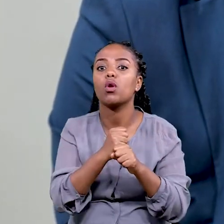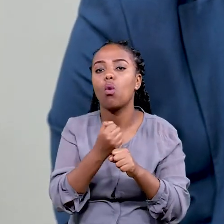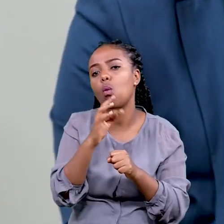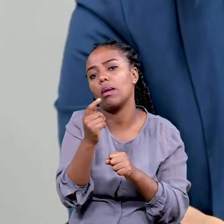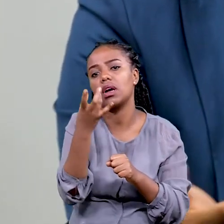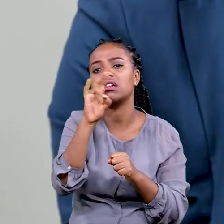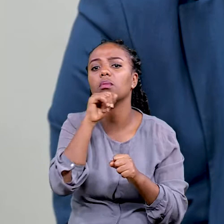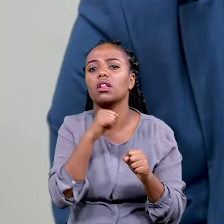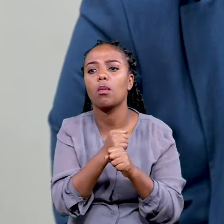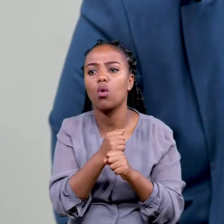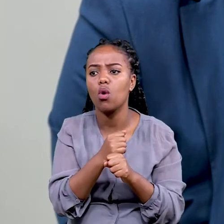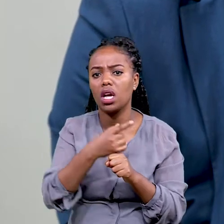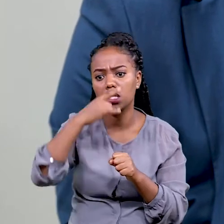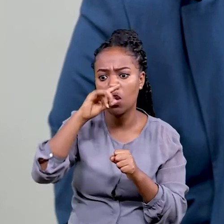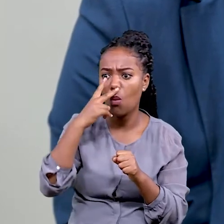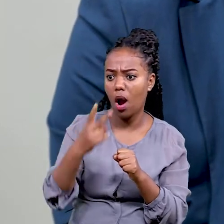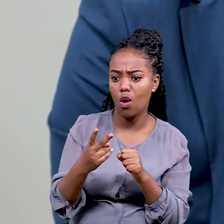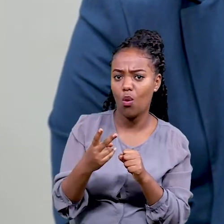ነው 17 ተብሎ ነው ልጁን ስታዩ